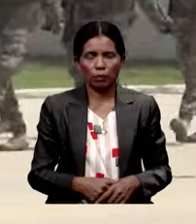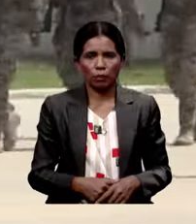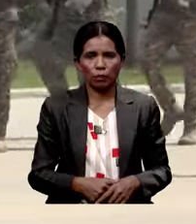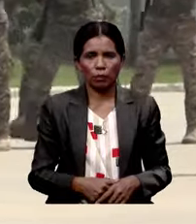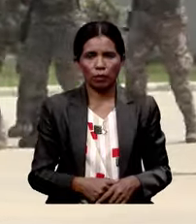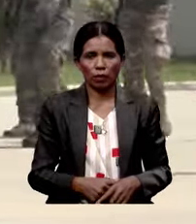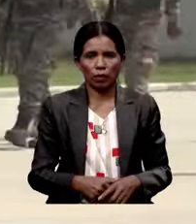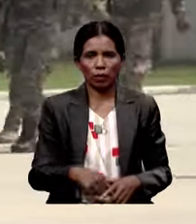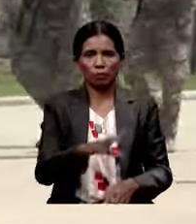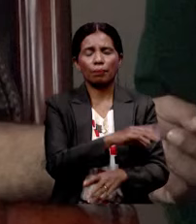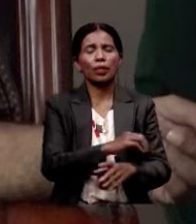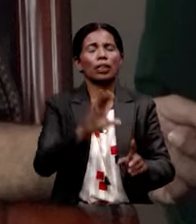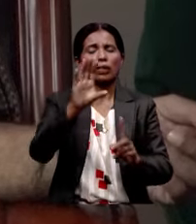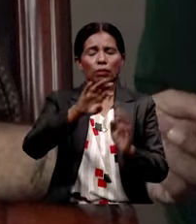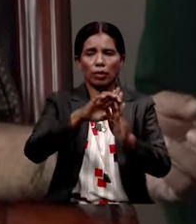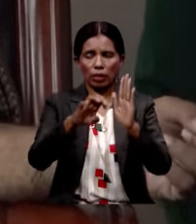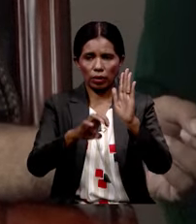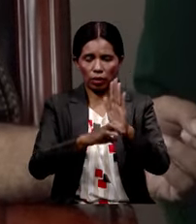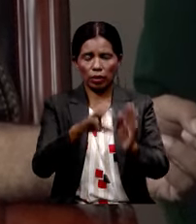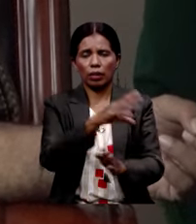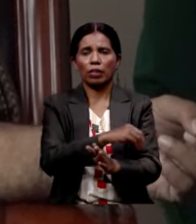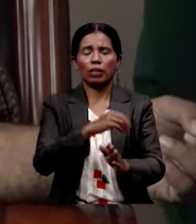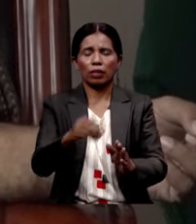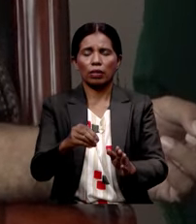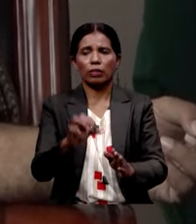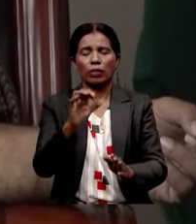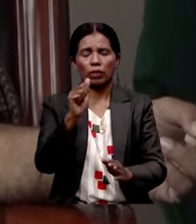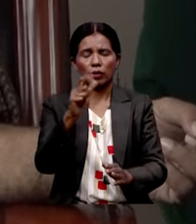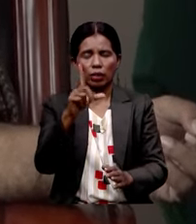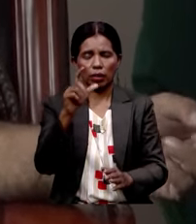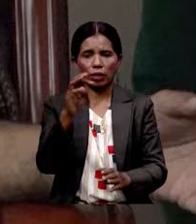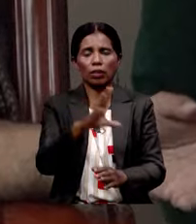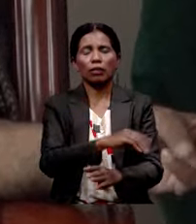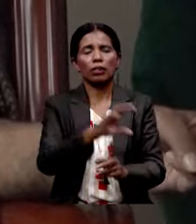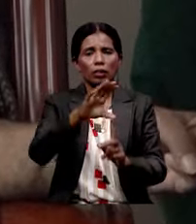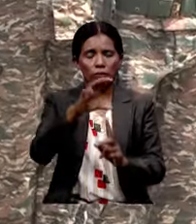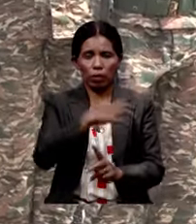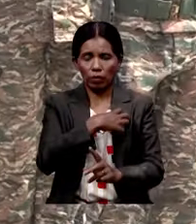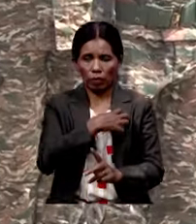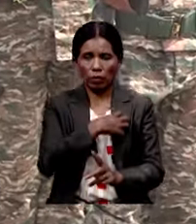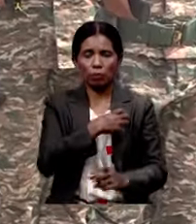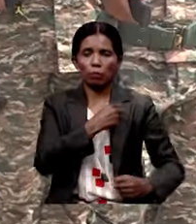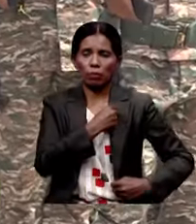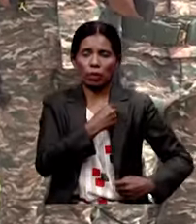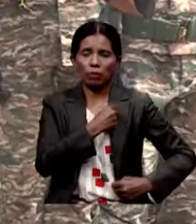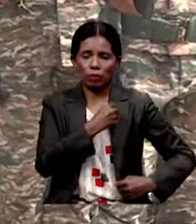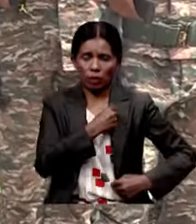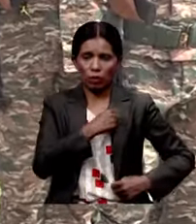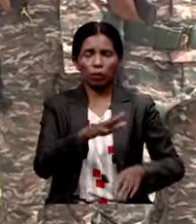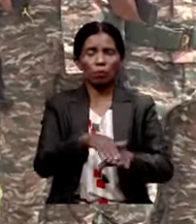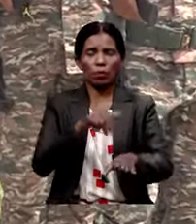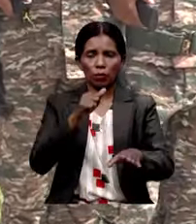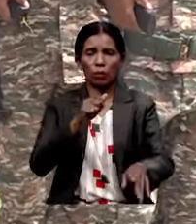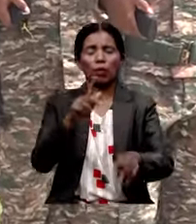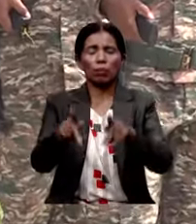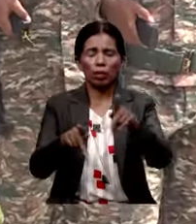Chefe Estado-Maior-General F.F. de Tele, Tenente-General Falu Ratelai Kateten, Comando F.F. de Tele, Cebolo Comissão Recrutamento, ato